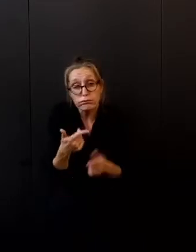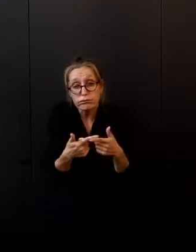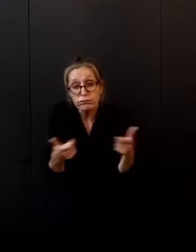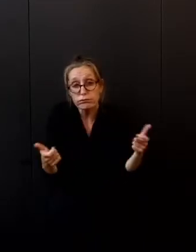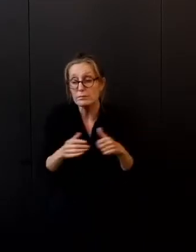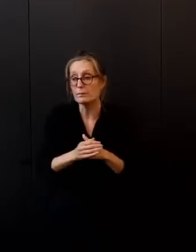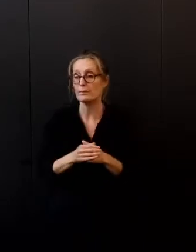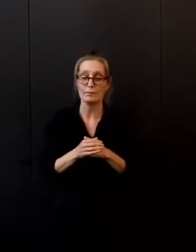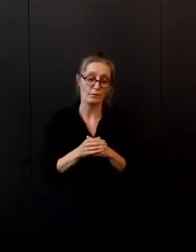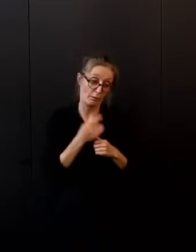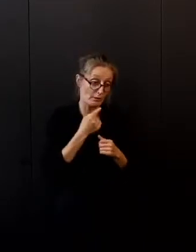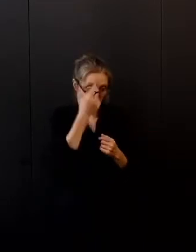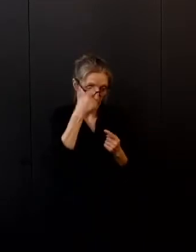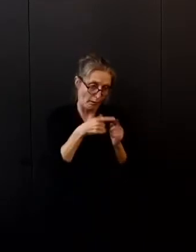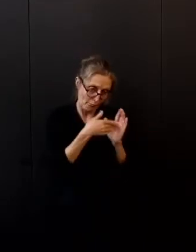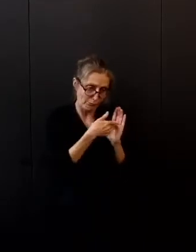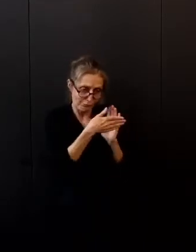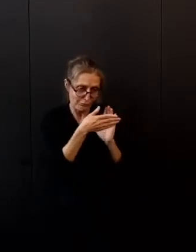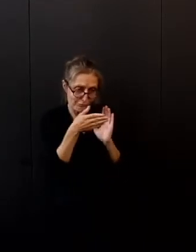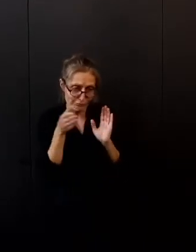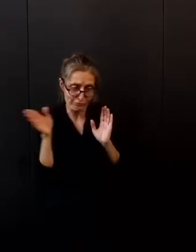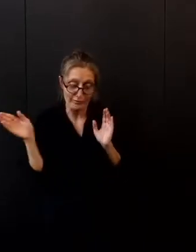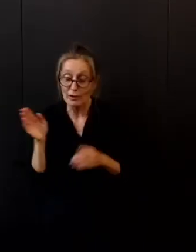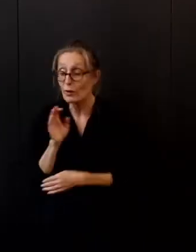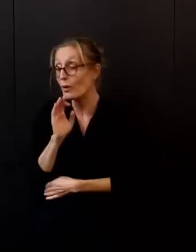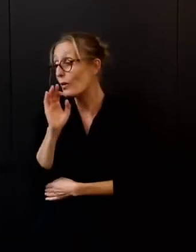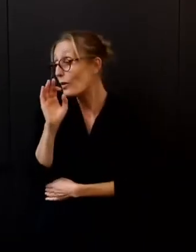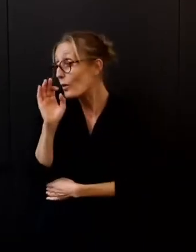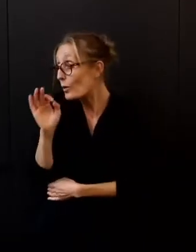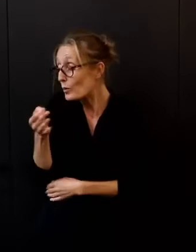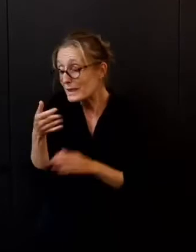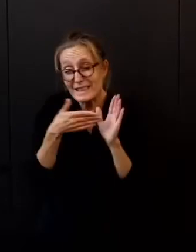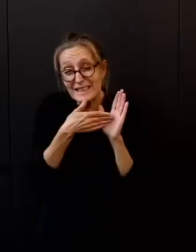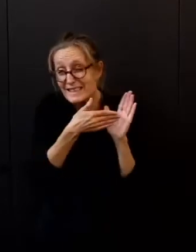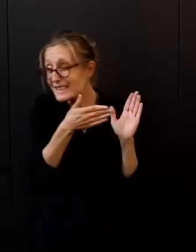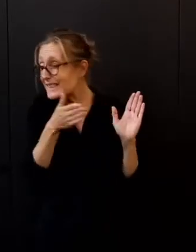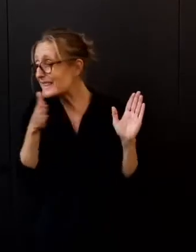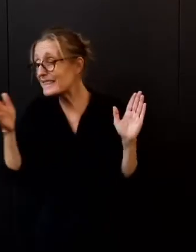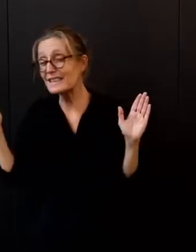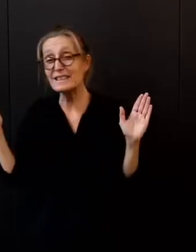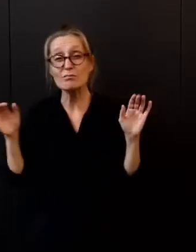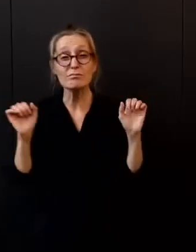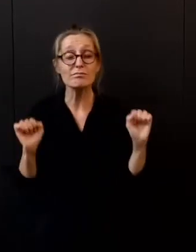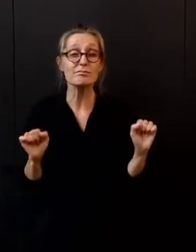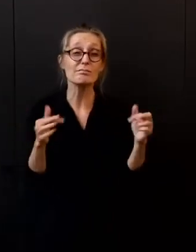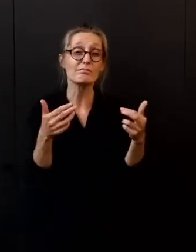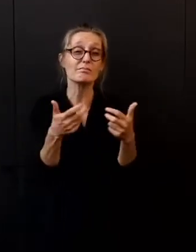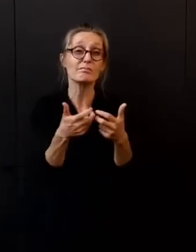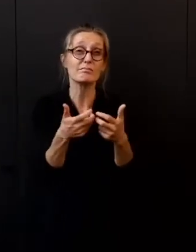Ça va un peu partout. Ça va. C'est très large